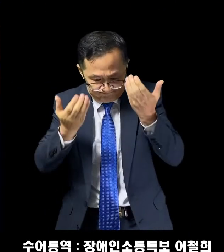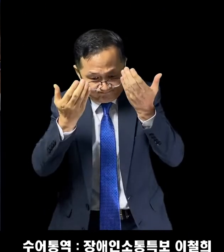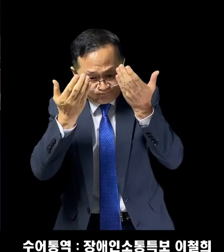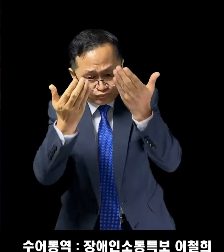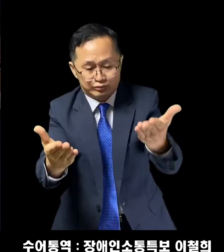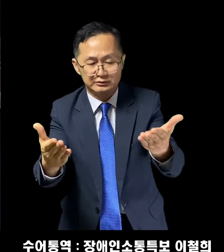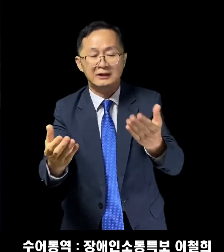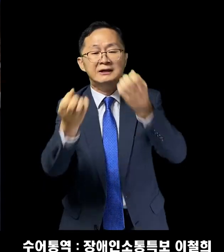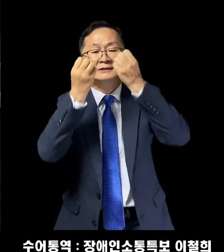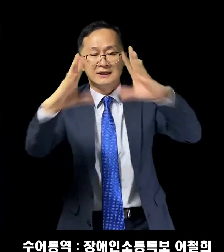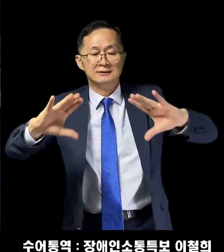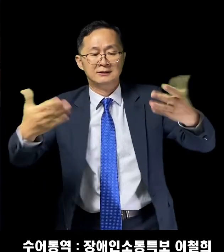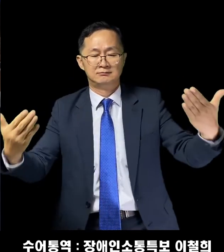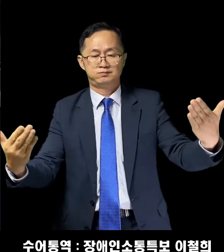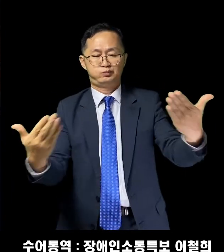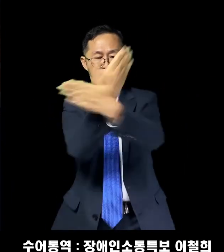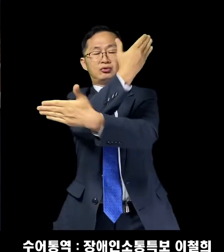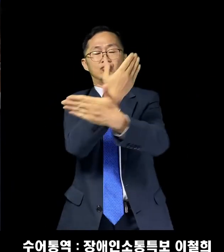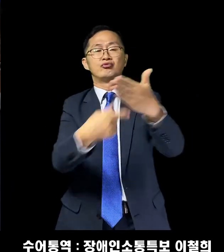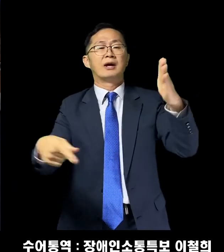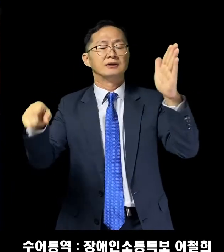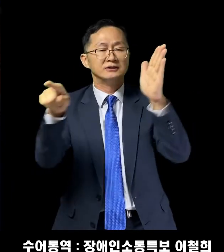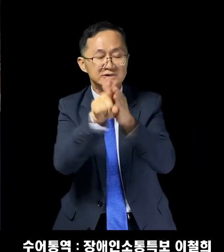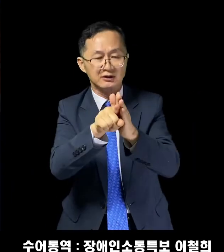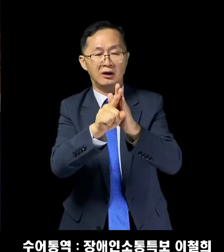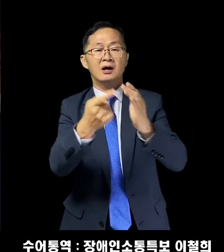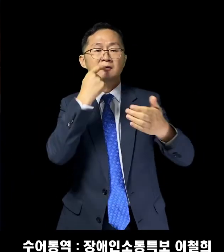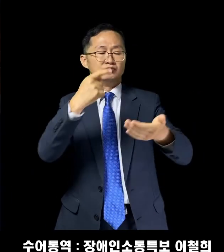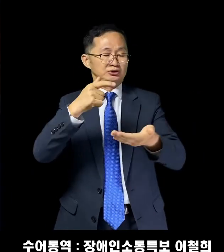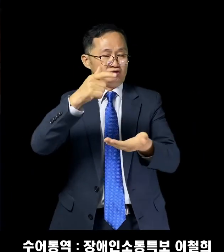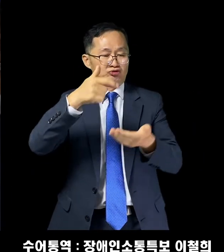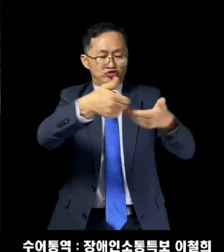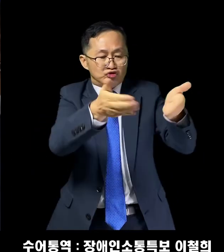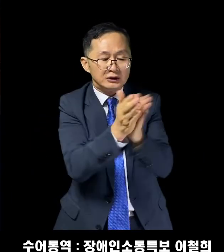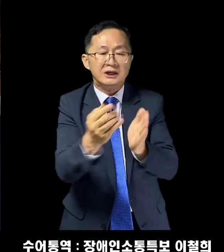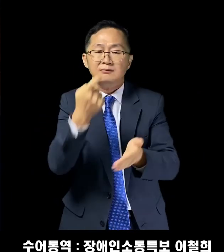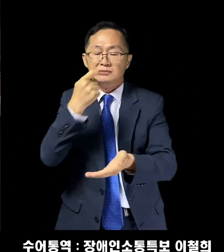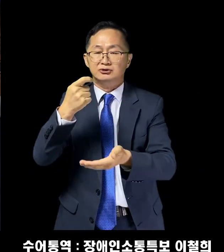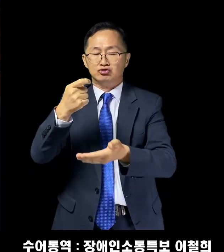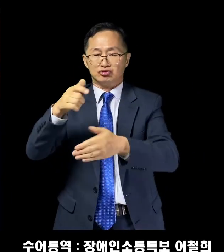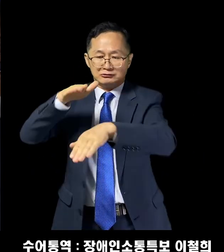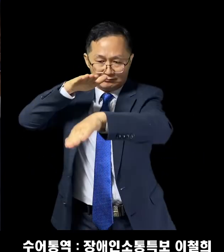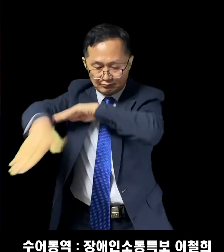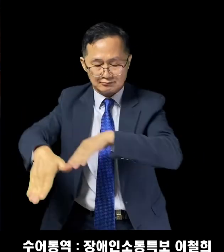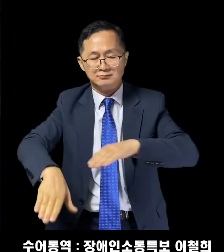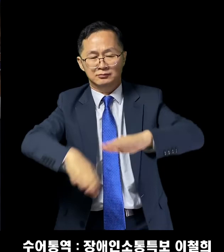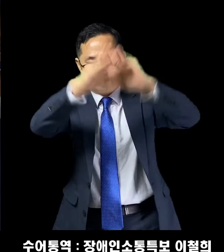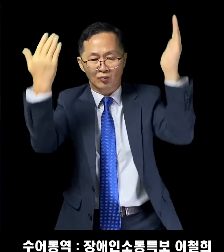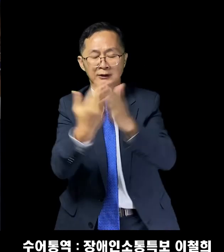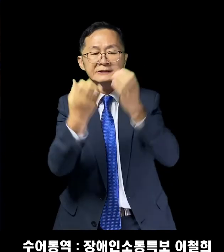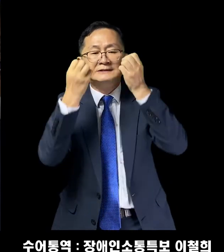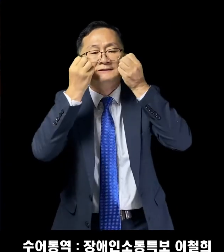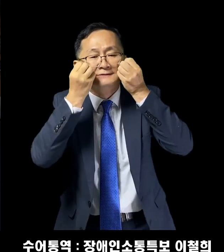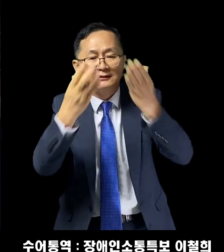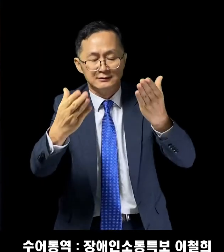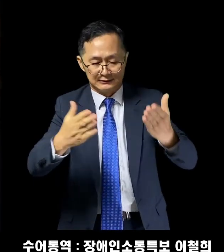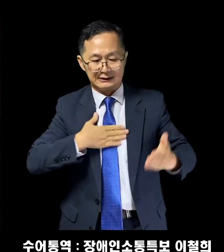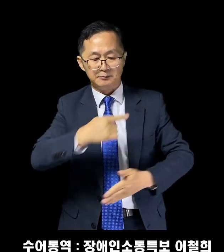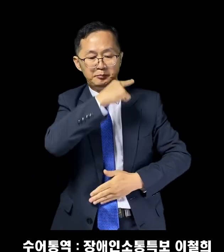이룸으로써 민주주의와 민주당, 대한민국과 호남 그리고 서울 종로에 제가 진 빚을 갚겠습니다